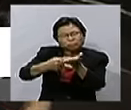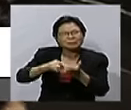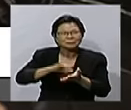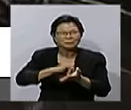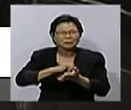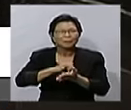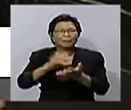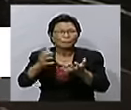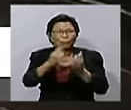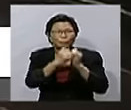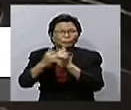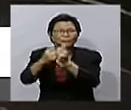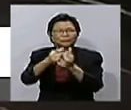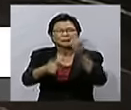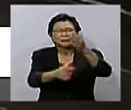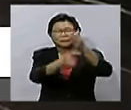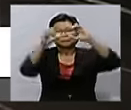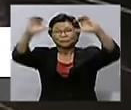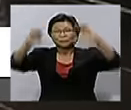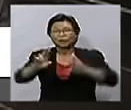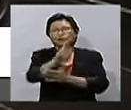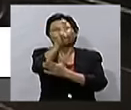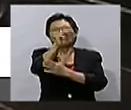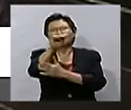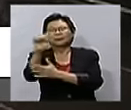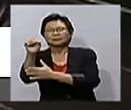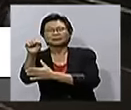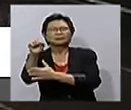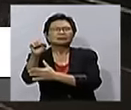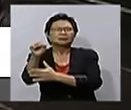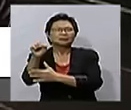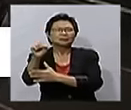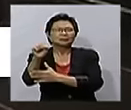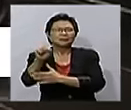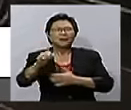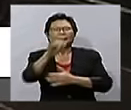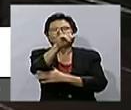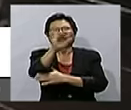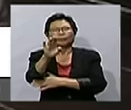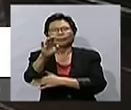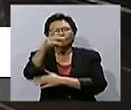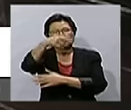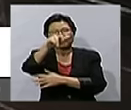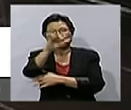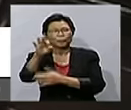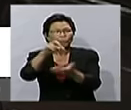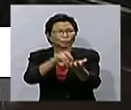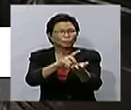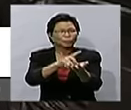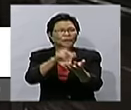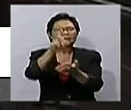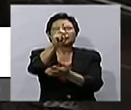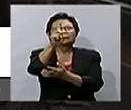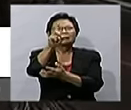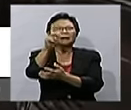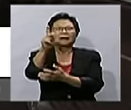sebenarnya ingin bersama-sama dengan Naib Chancellor Universiti Malaysia Sabah yang berbahagia Profesor Datuk Dr. D. Kamarudin